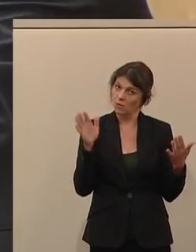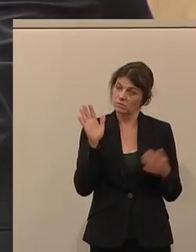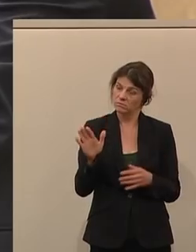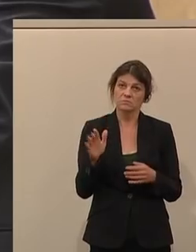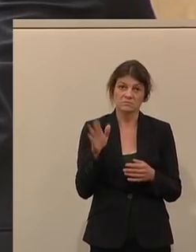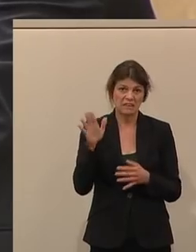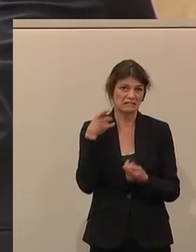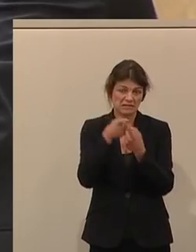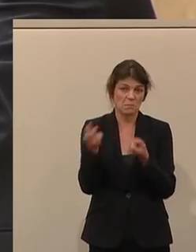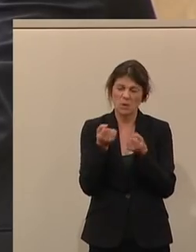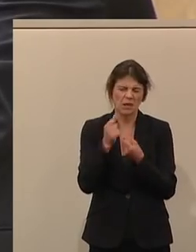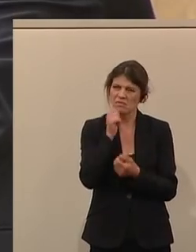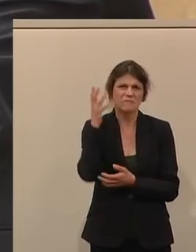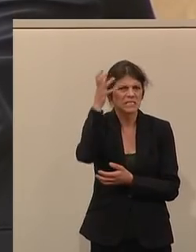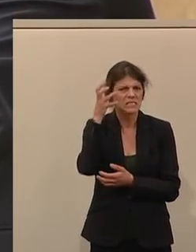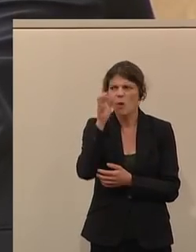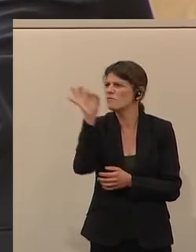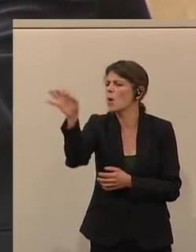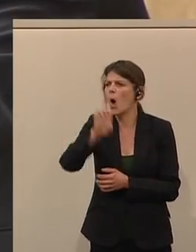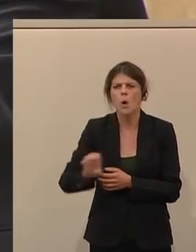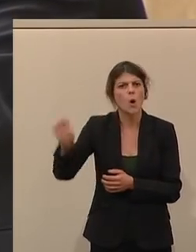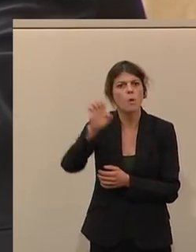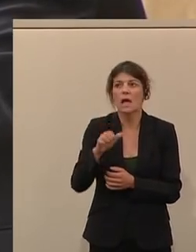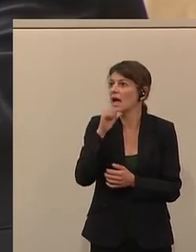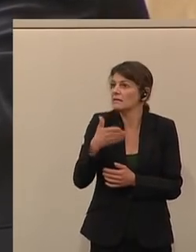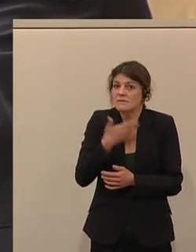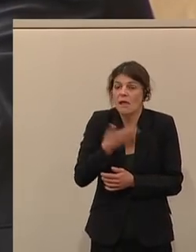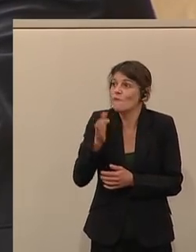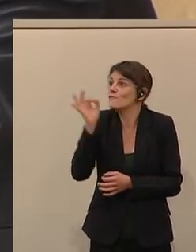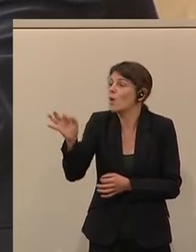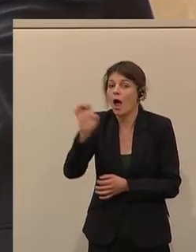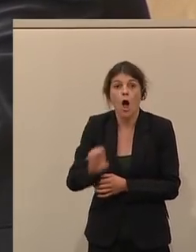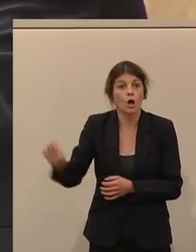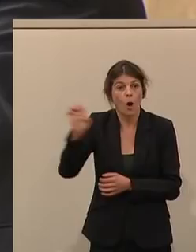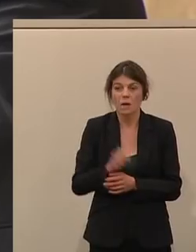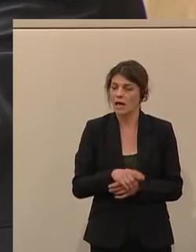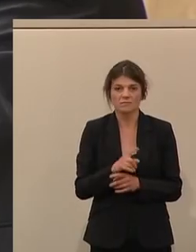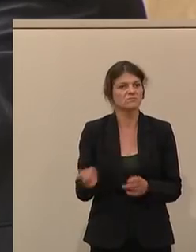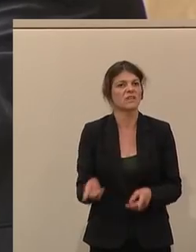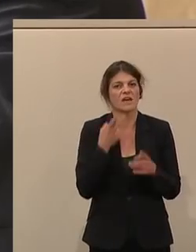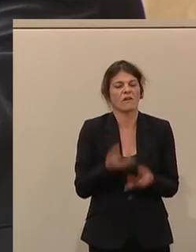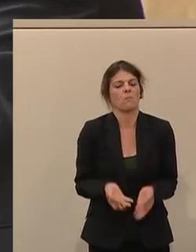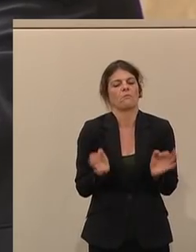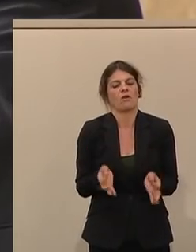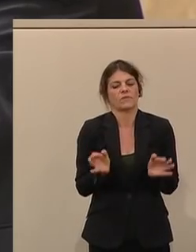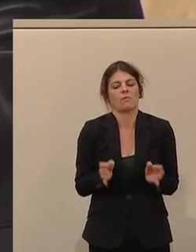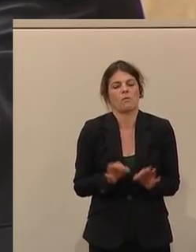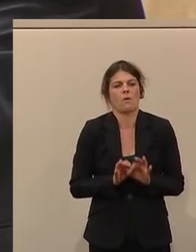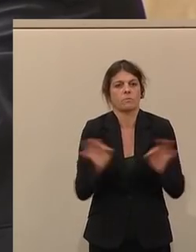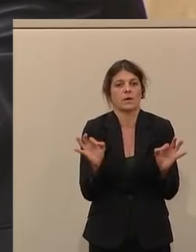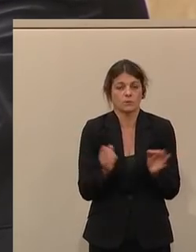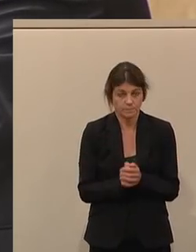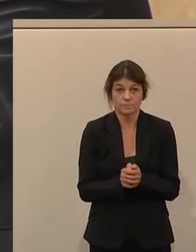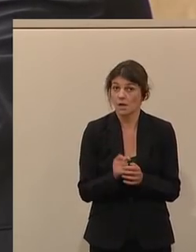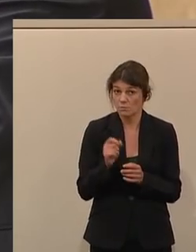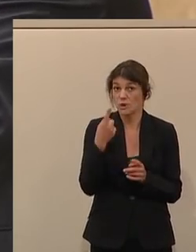nicht eine Vision für Europa, nicht eine Seele für Europa, sondern der Leitstern ist die Professionalität und die Optimierung, vor